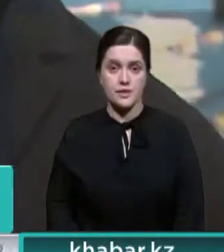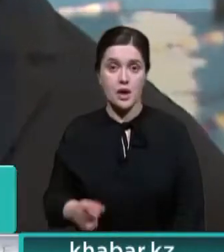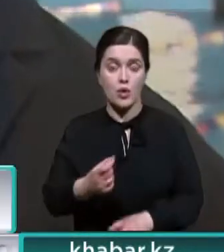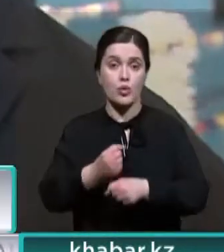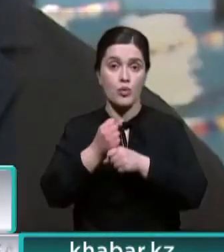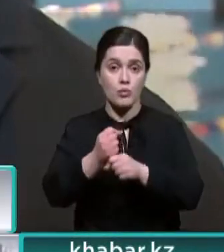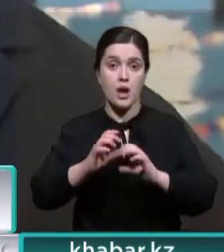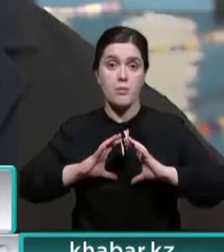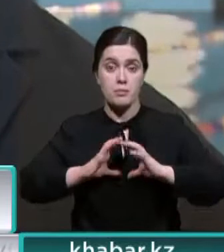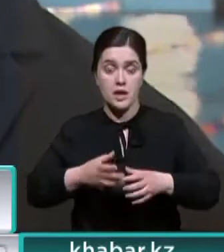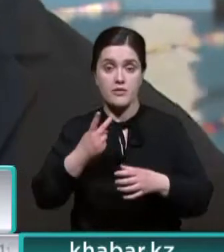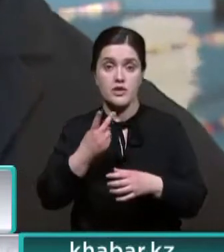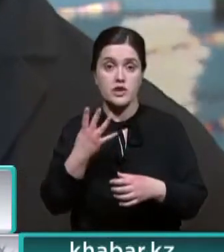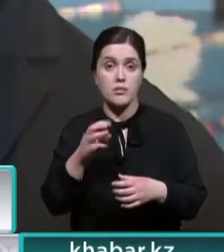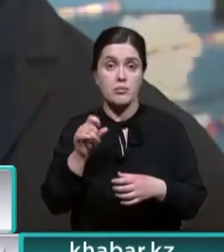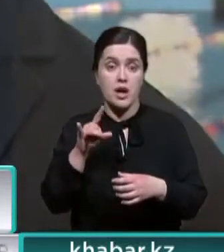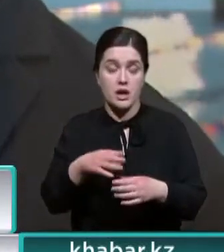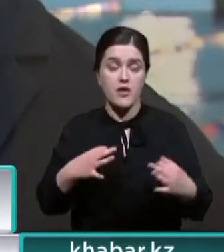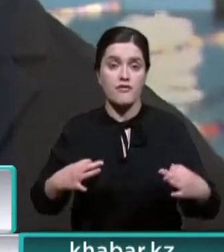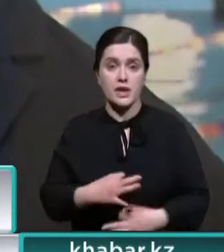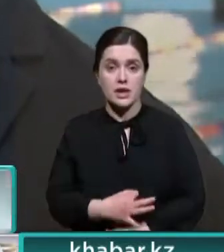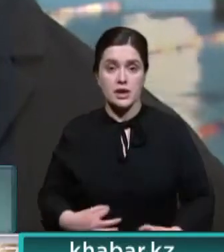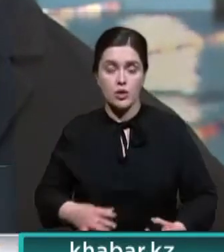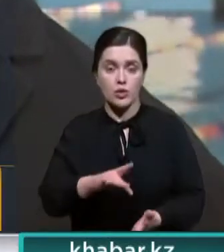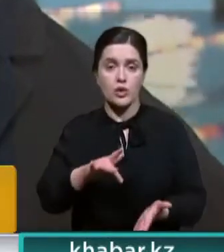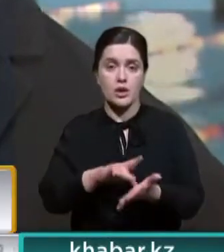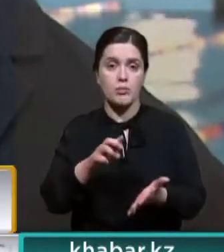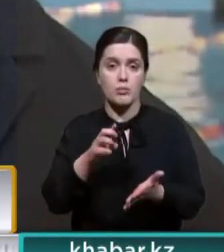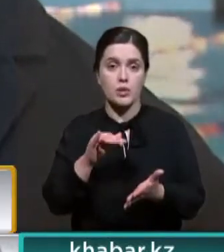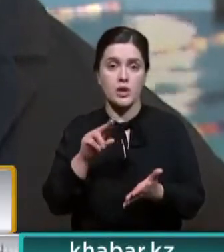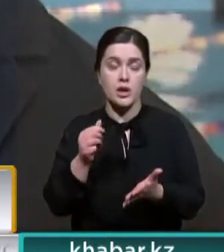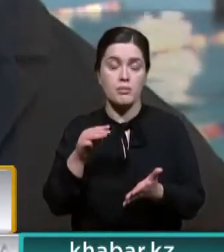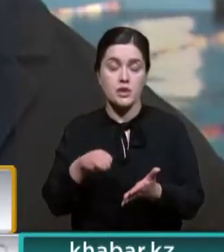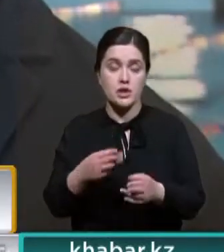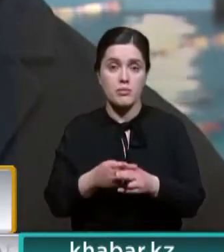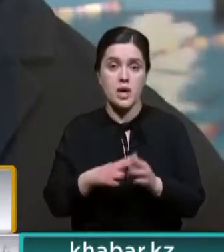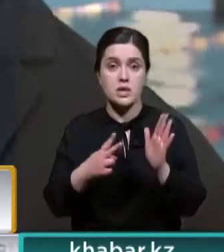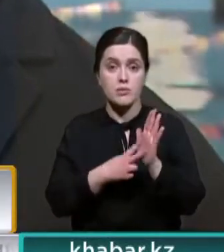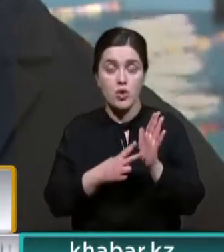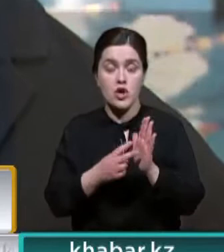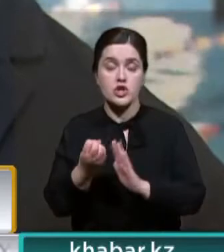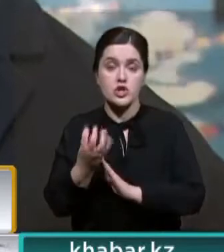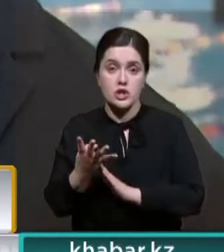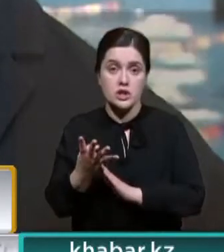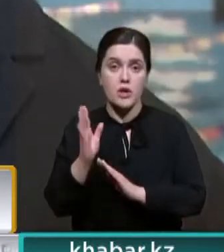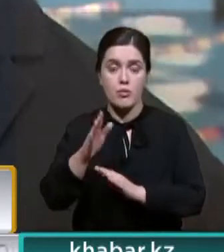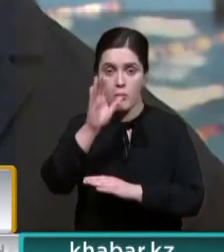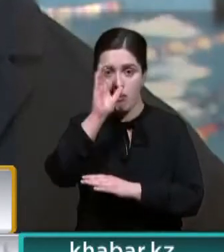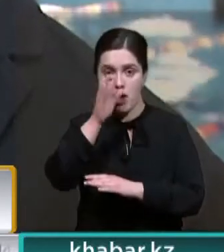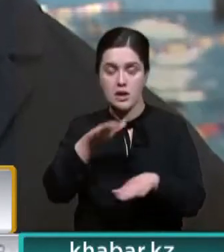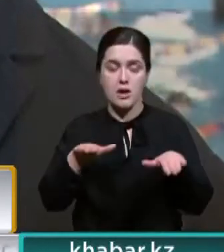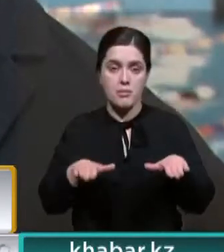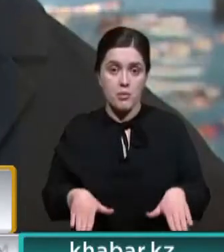мира 24 марта в Венгрии, в городе Будапешт. 7 и 14 апреля это в Болгарии, город София. После